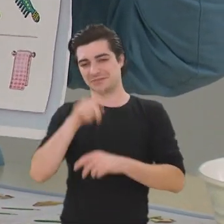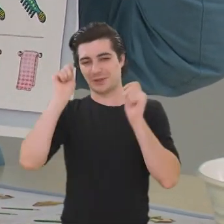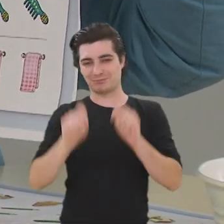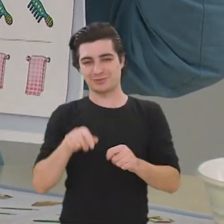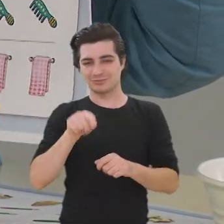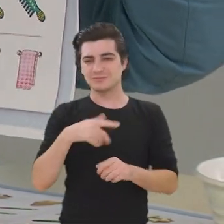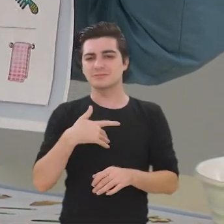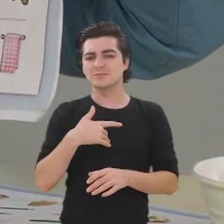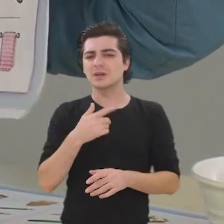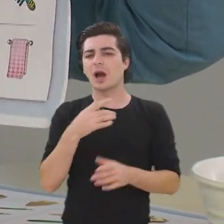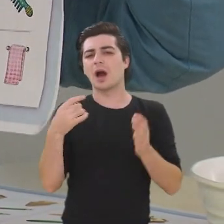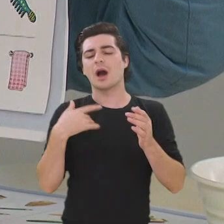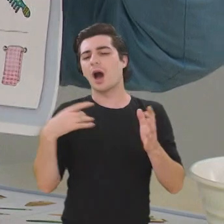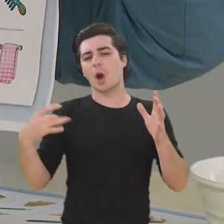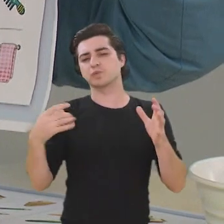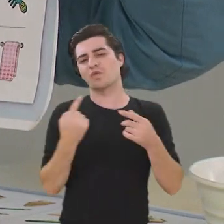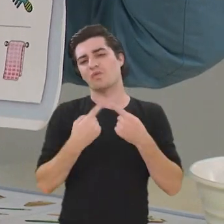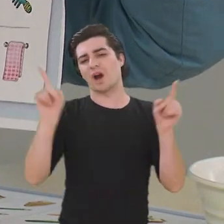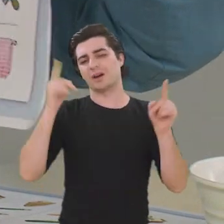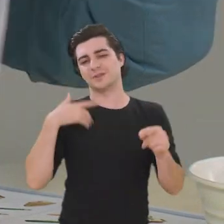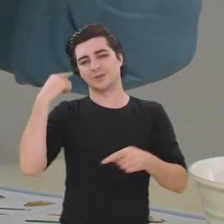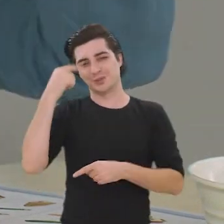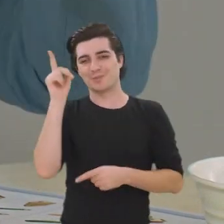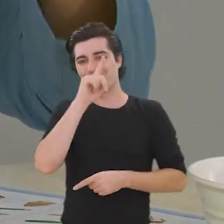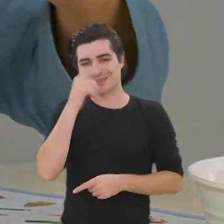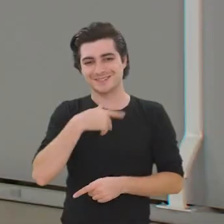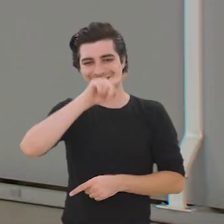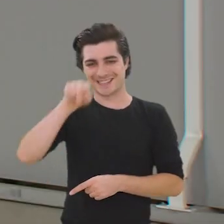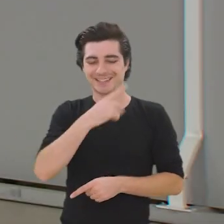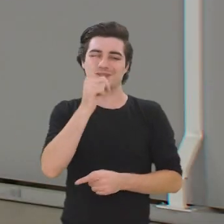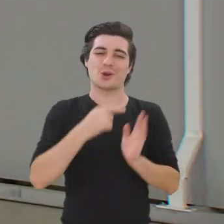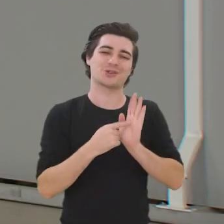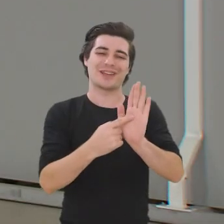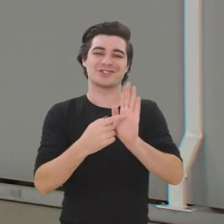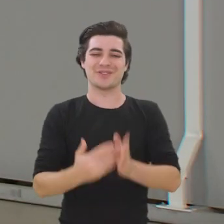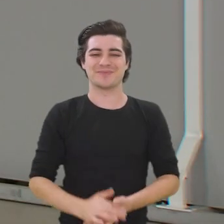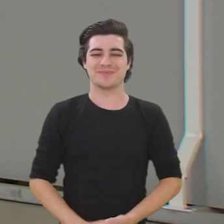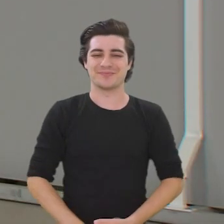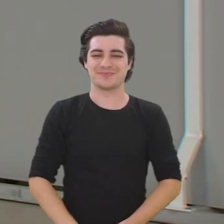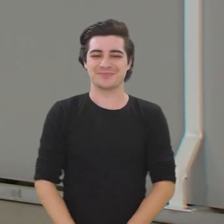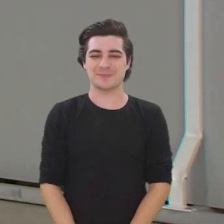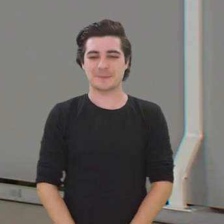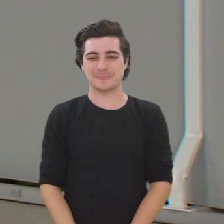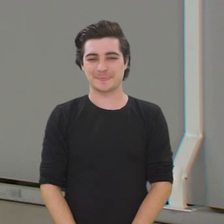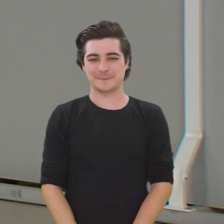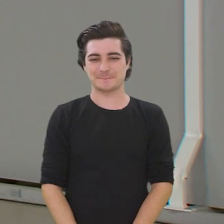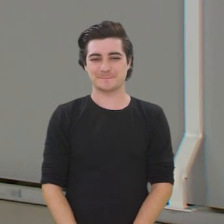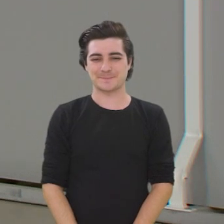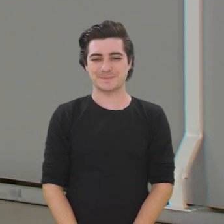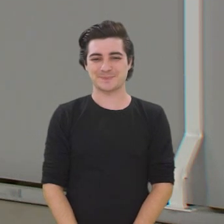yapıyorum. Ben bunlardan karpuzun farklı olduğunu düşündüm ve işaretleyip size göstereceğim.